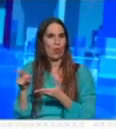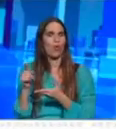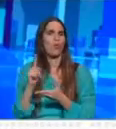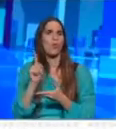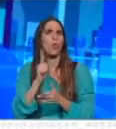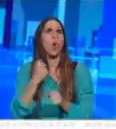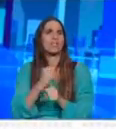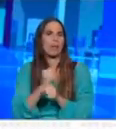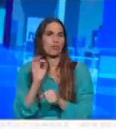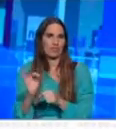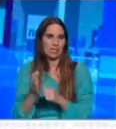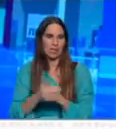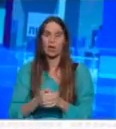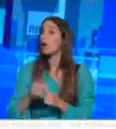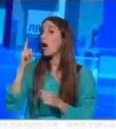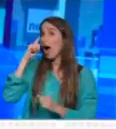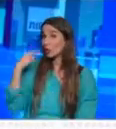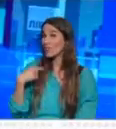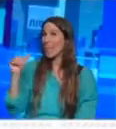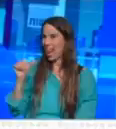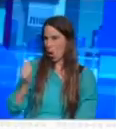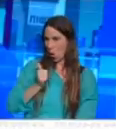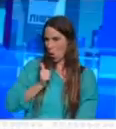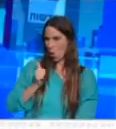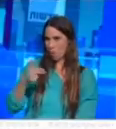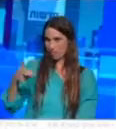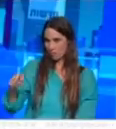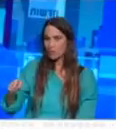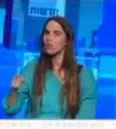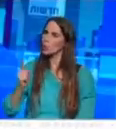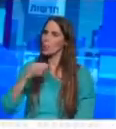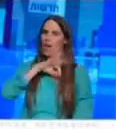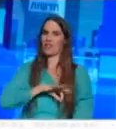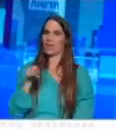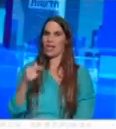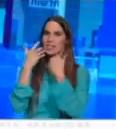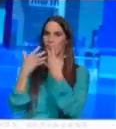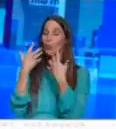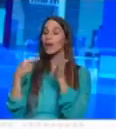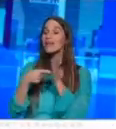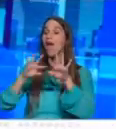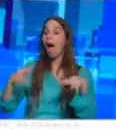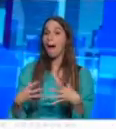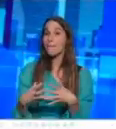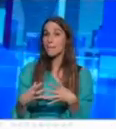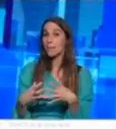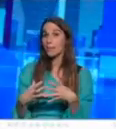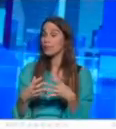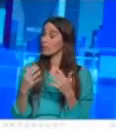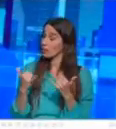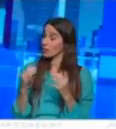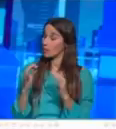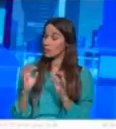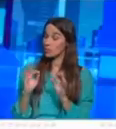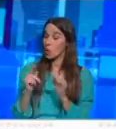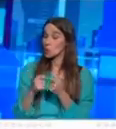שהוא עשה את זה בשביל זה. אני חושבת שאלאור עזריה בסופו של דבר יצא מורווח מהסיפור הזה, כי העם, וזה הפעם באמת לא